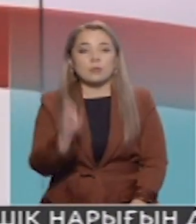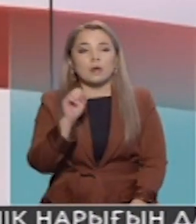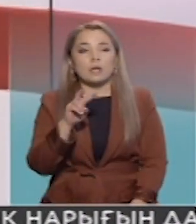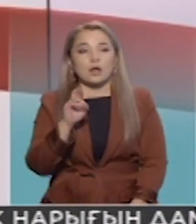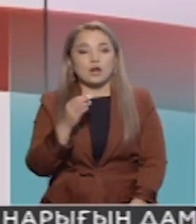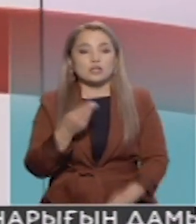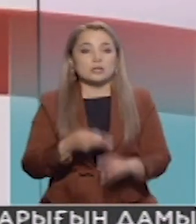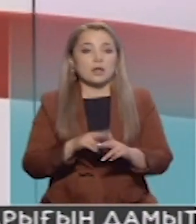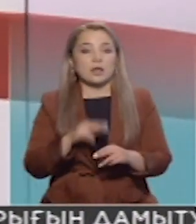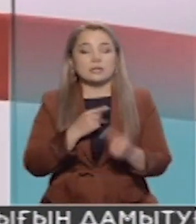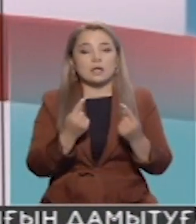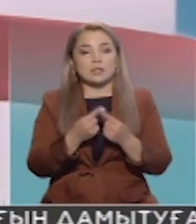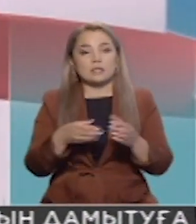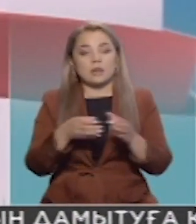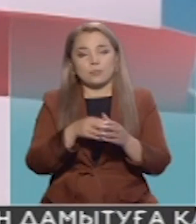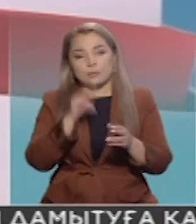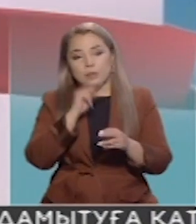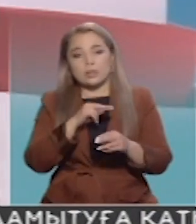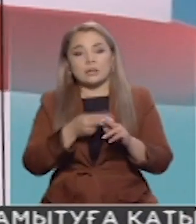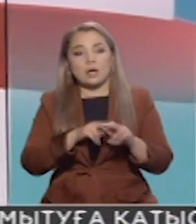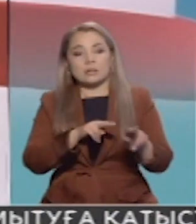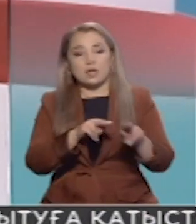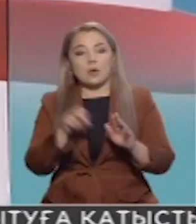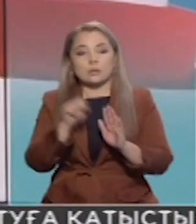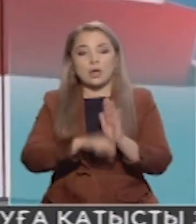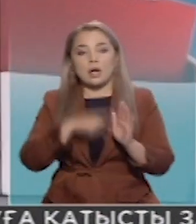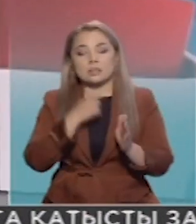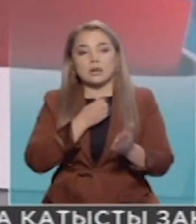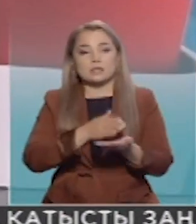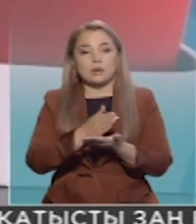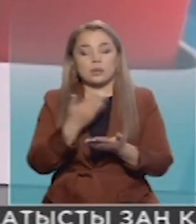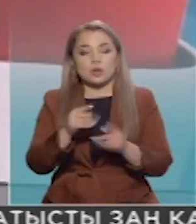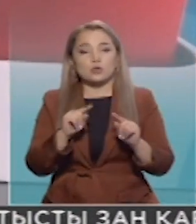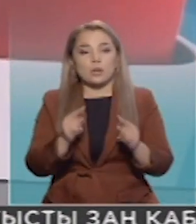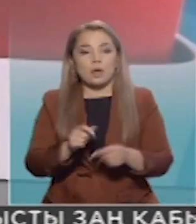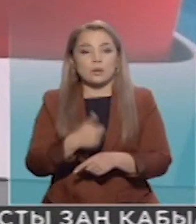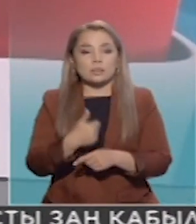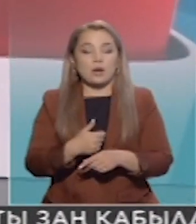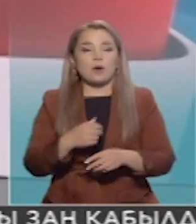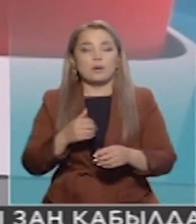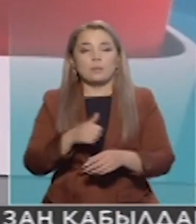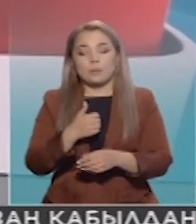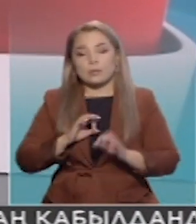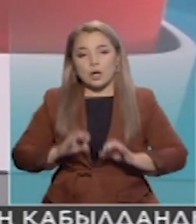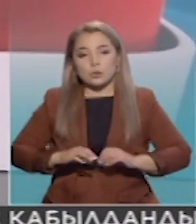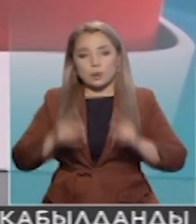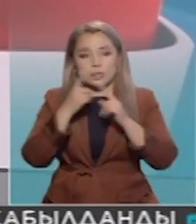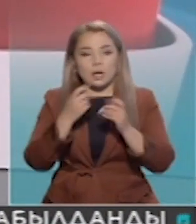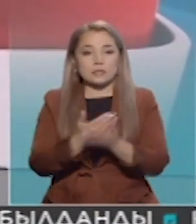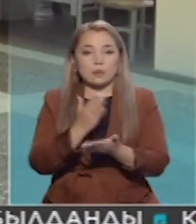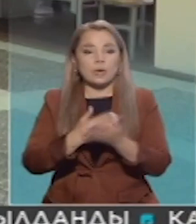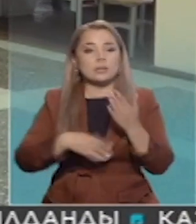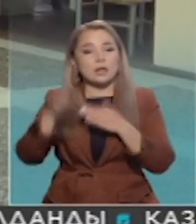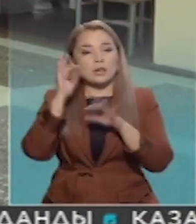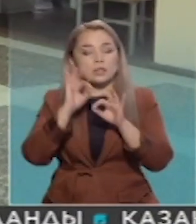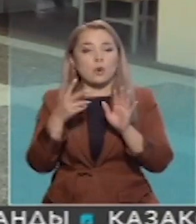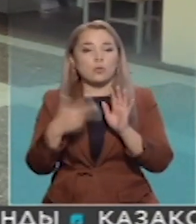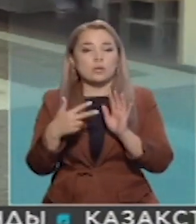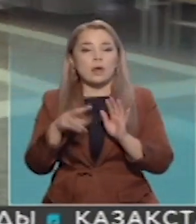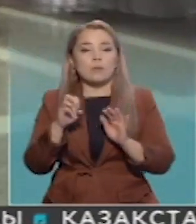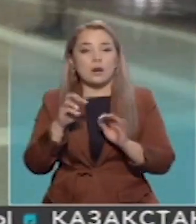Балқашта әріптесіне оқ атты деген күдікпен әскери қызметкер ұсталды. Бүгін бас әскери прокуратура осындай хабарлама таратып отыр. Еске салайық,